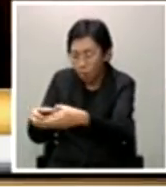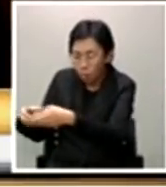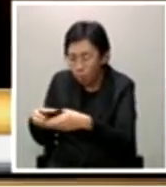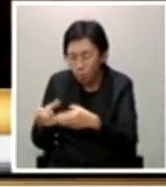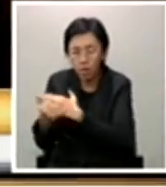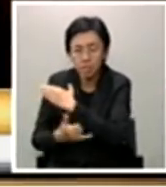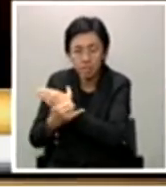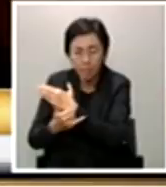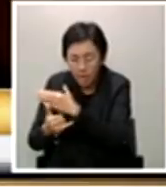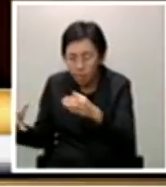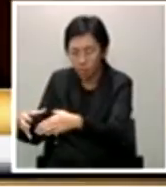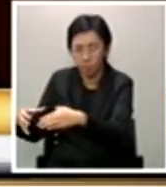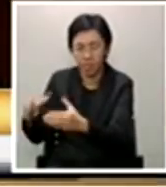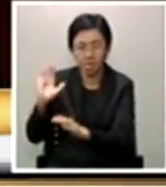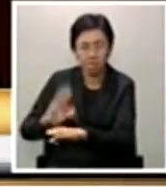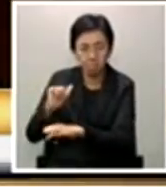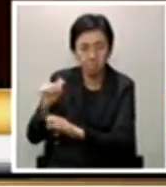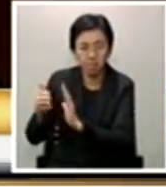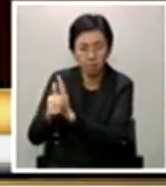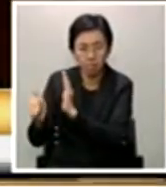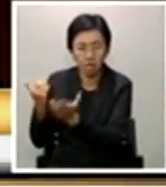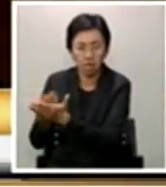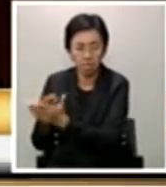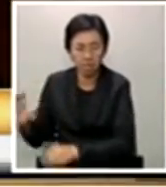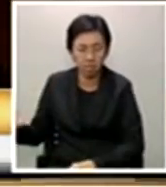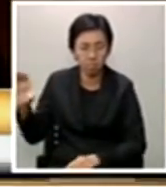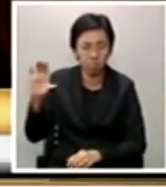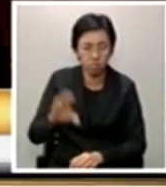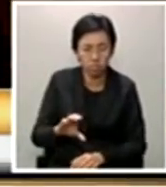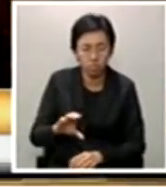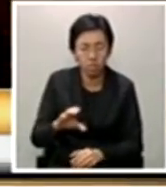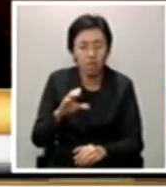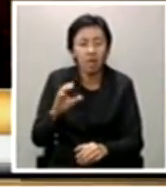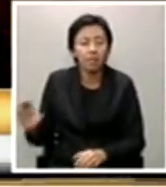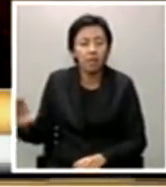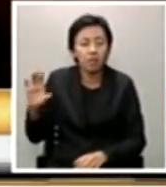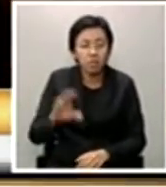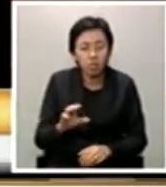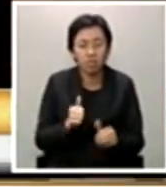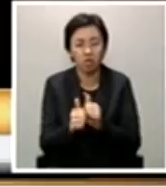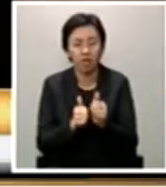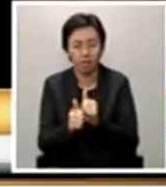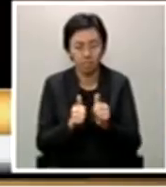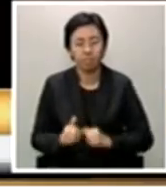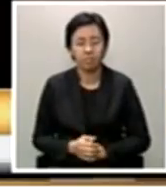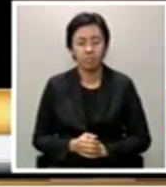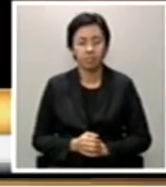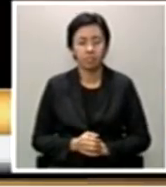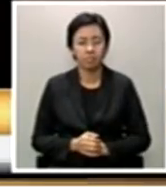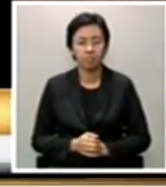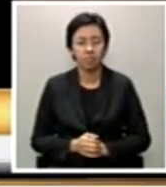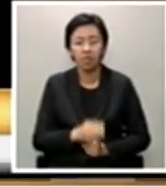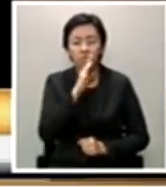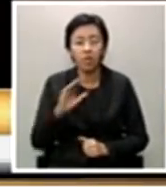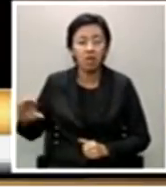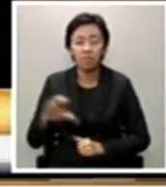ศเอาผู้เชี่ยวชาญเข้ามาลงทุนแล้วก็เป็นการลงทุนที่ต้องแข่งขันกันด้วยไม่ใช่ว่ามา